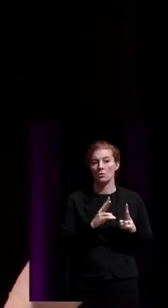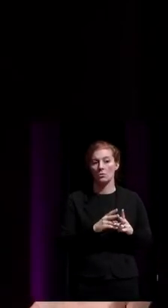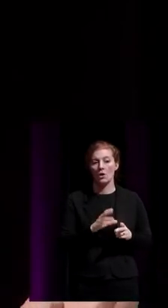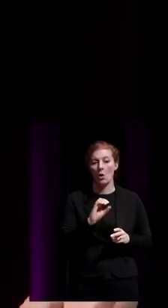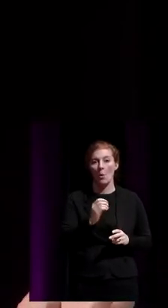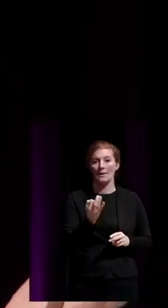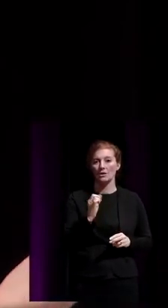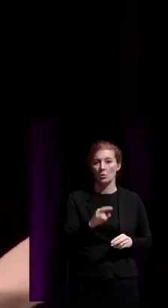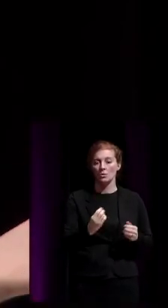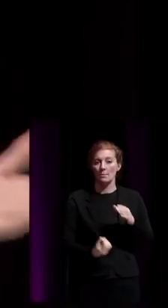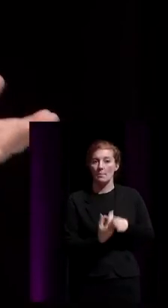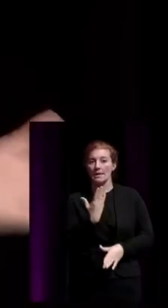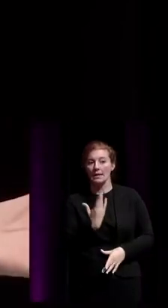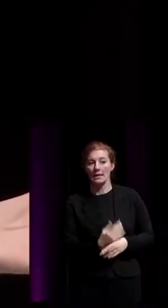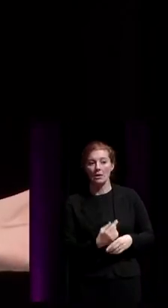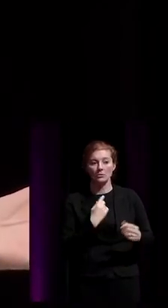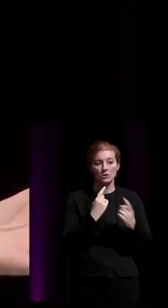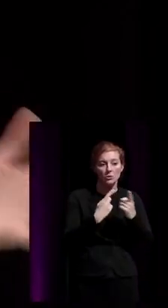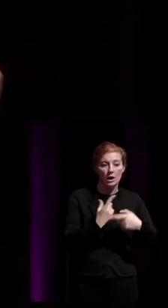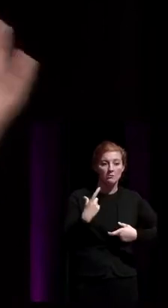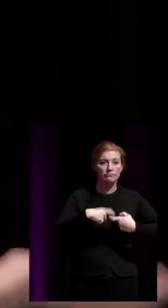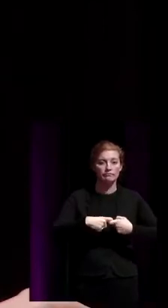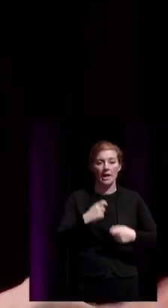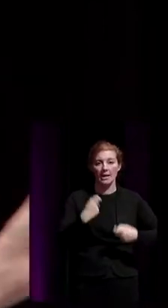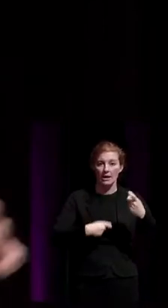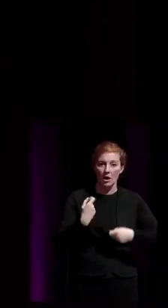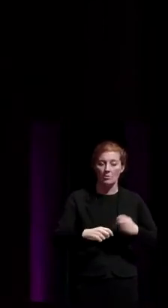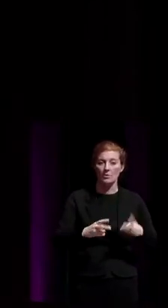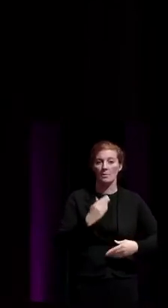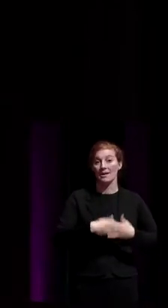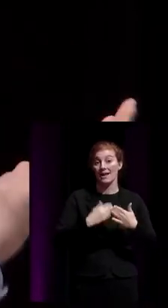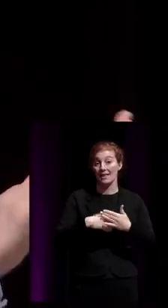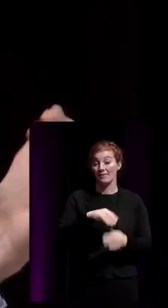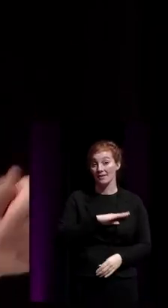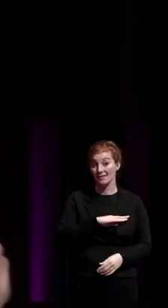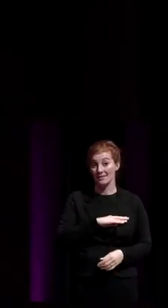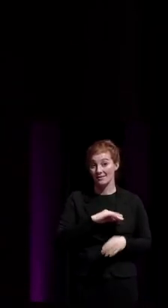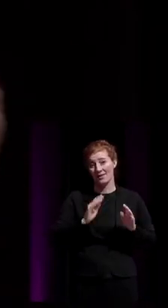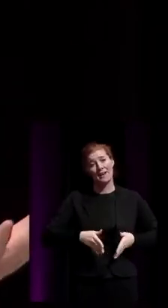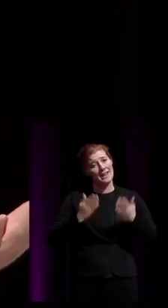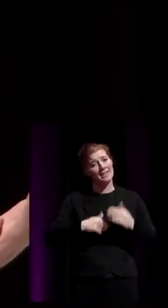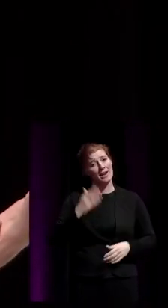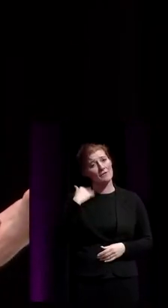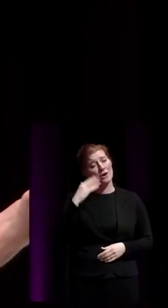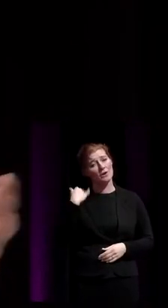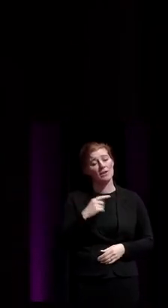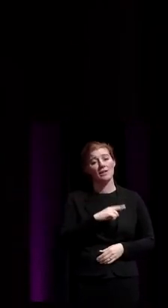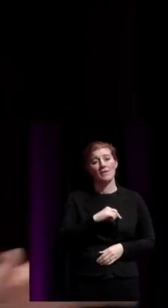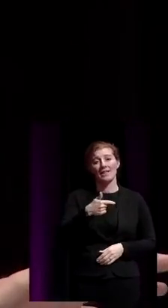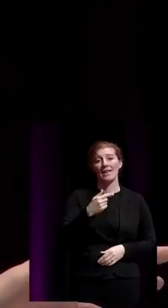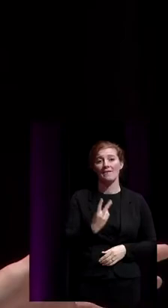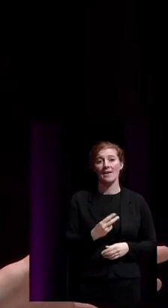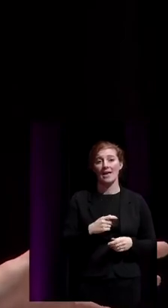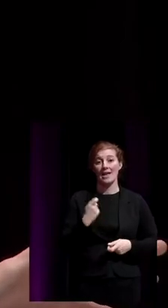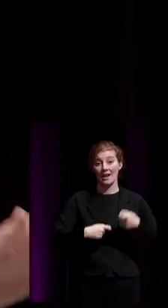och diskutera kring den reklam som faktiskt finns där. Det var mycket enklare för när vi hade tv-reklam, i Kalanka-reklam och så vidare. Nu